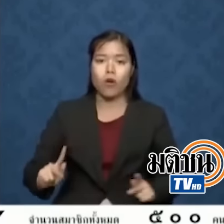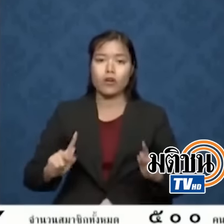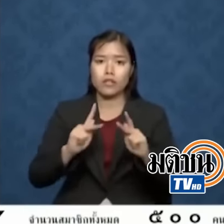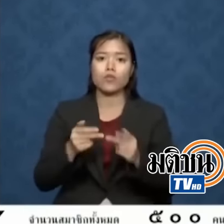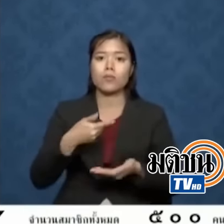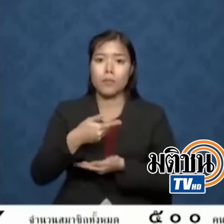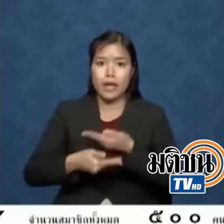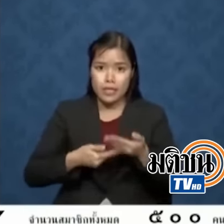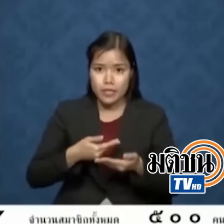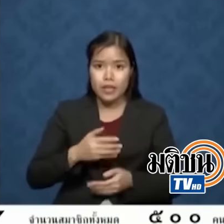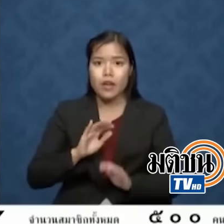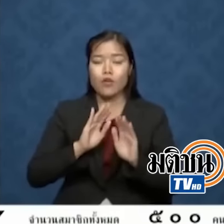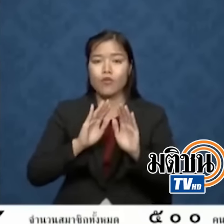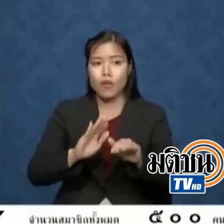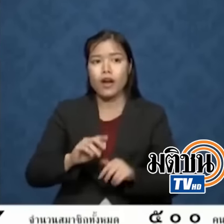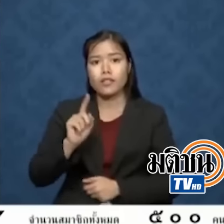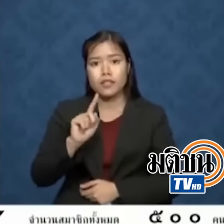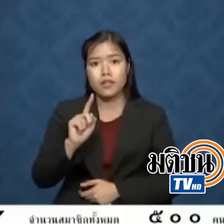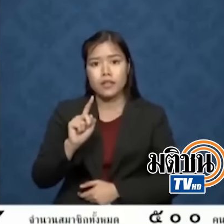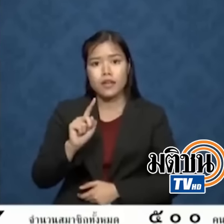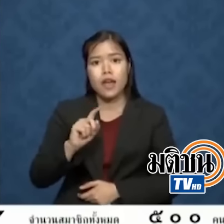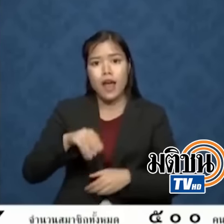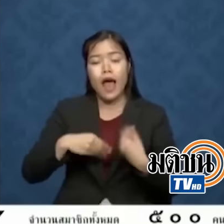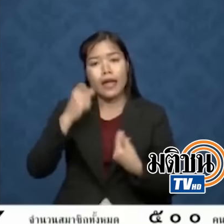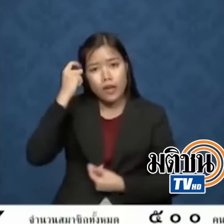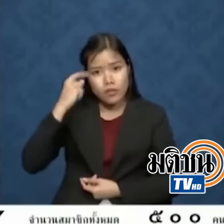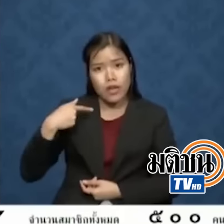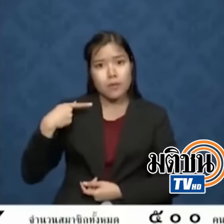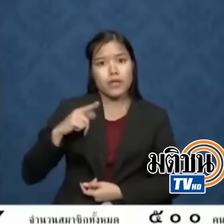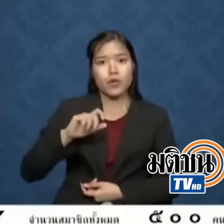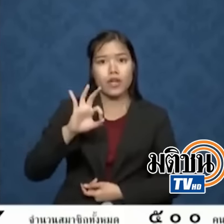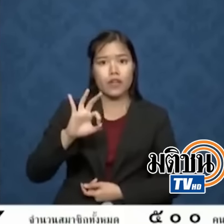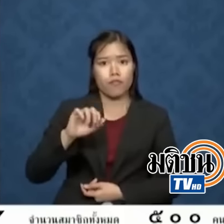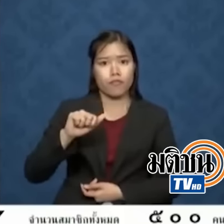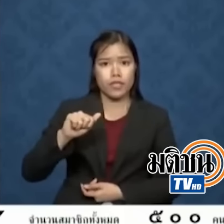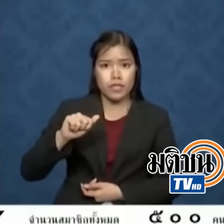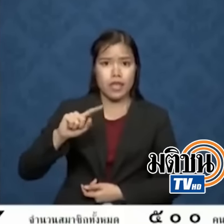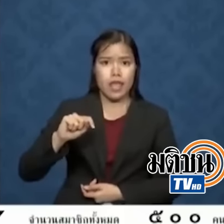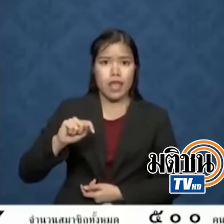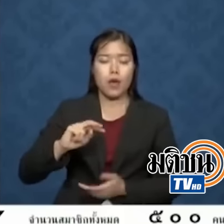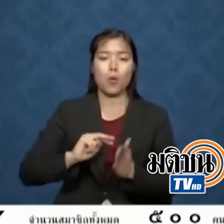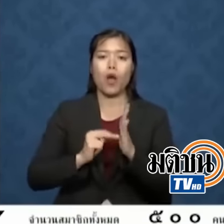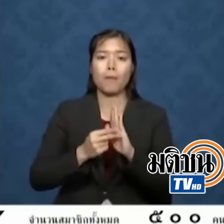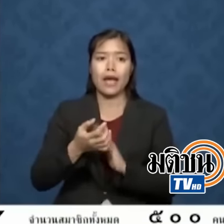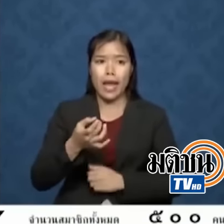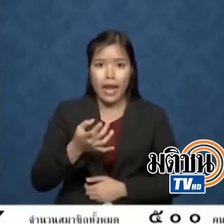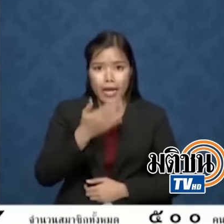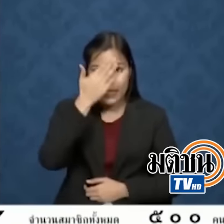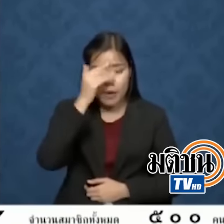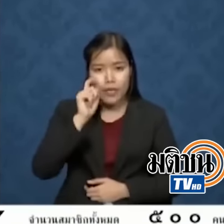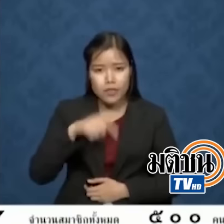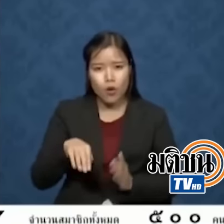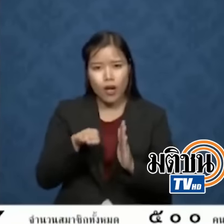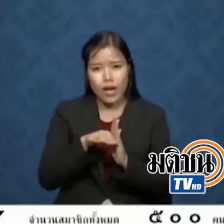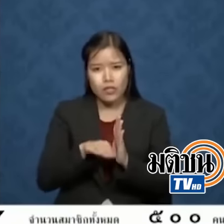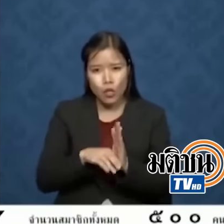ณิชย์ให้ท่านเข้าใจว่าการใช้สิทธิประโยชน์ FTA หมายถึงอะไรทำไมท่านต้องเข้าใจวิธีการคำนว